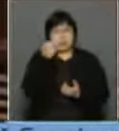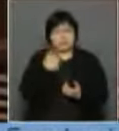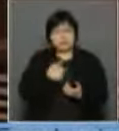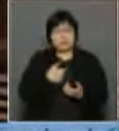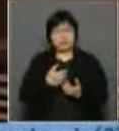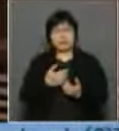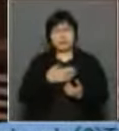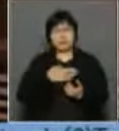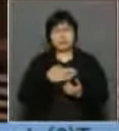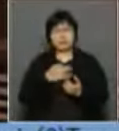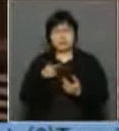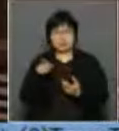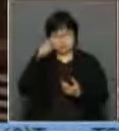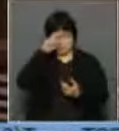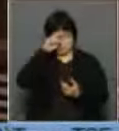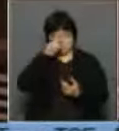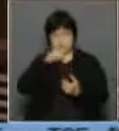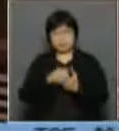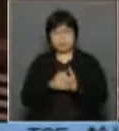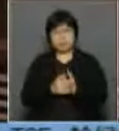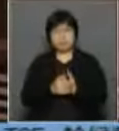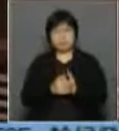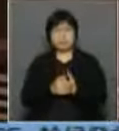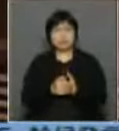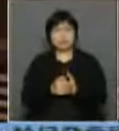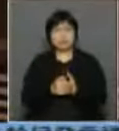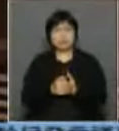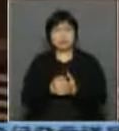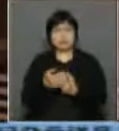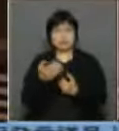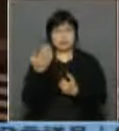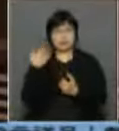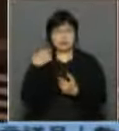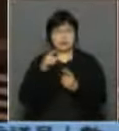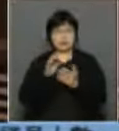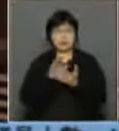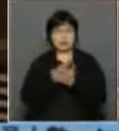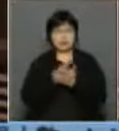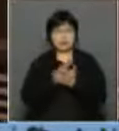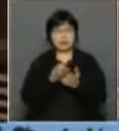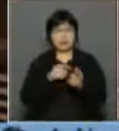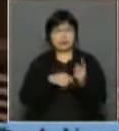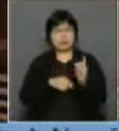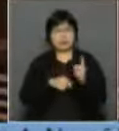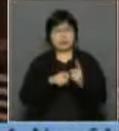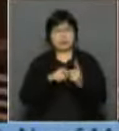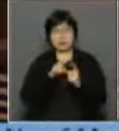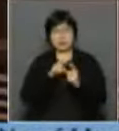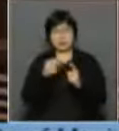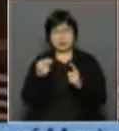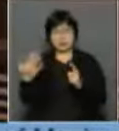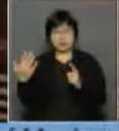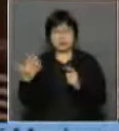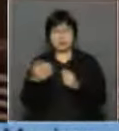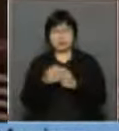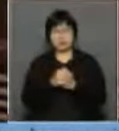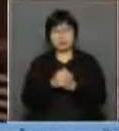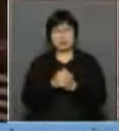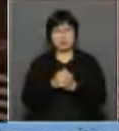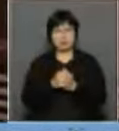不知道大家記不記得，在上世紀七十年代，我們除了